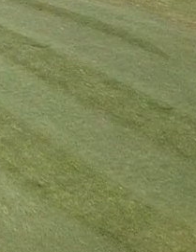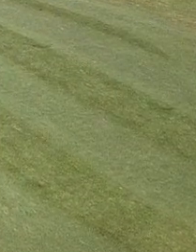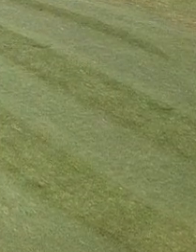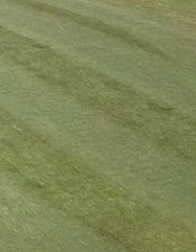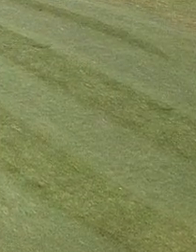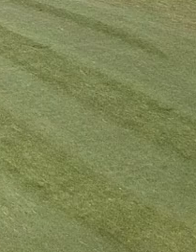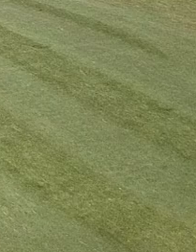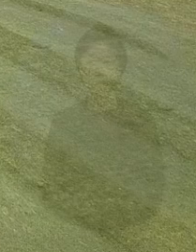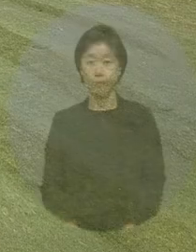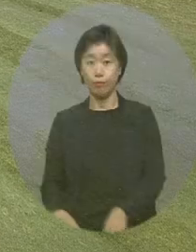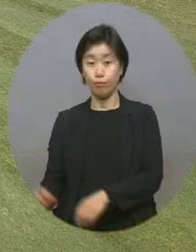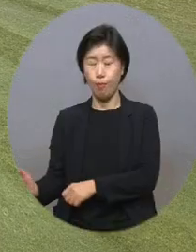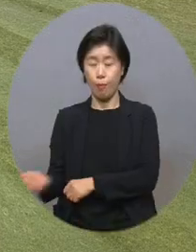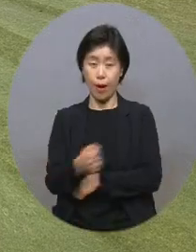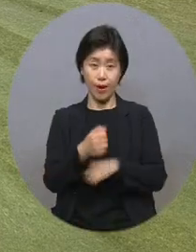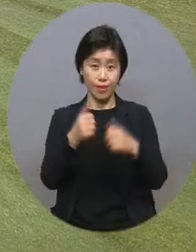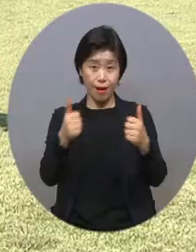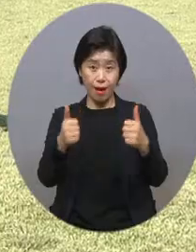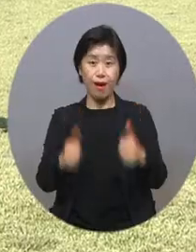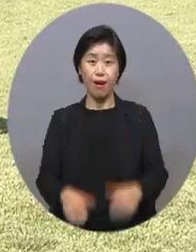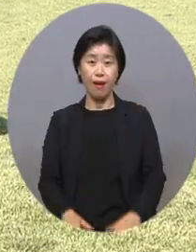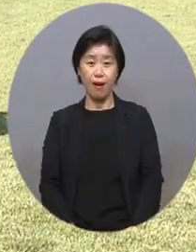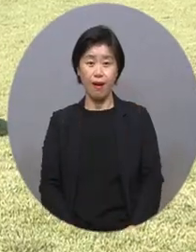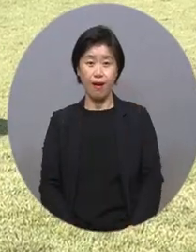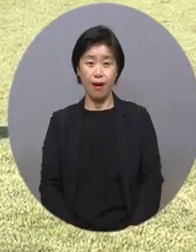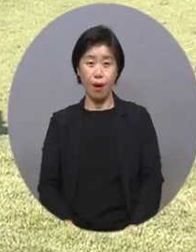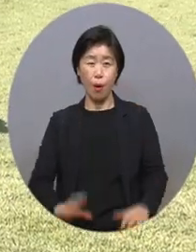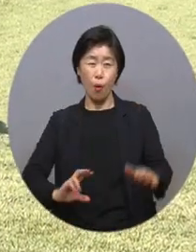샤. 넘어가라. 넘어가야 돼.